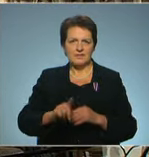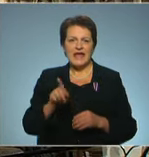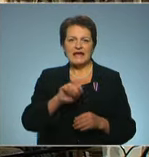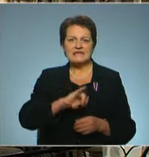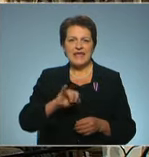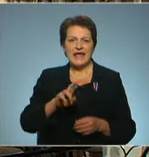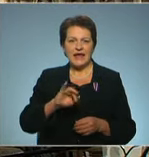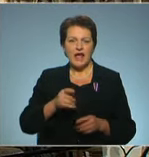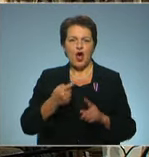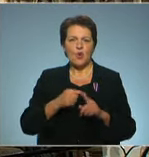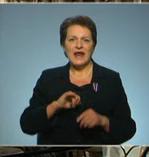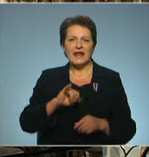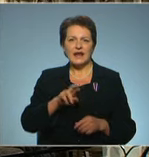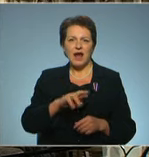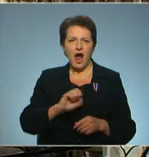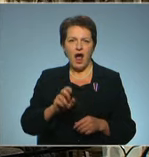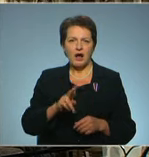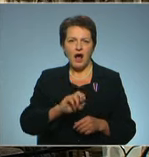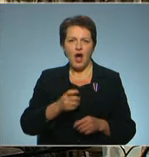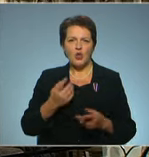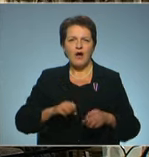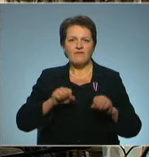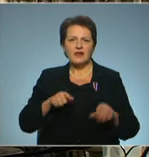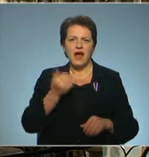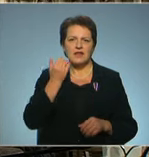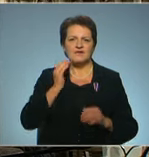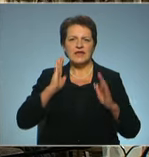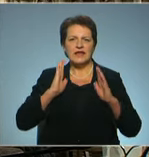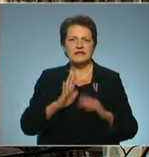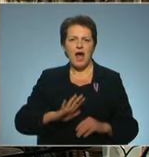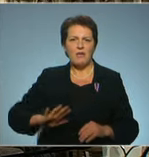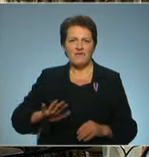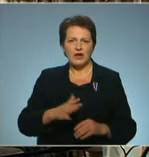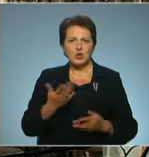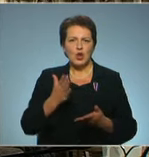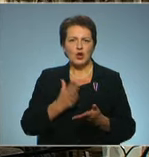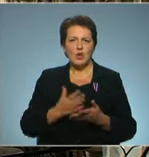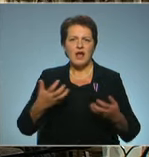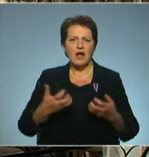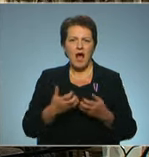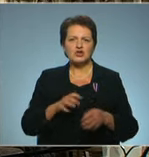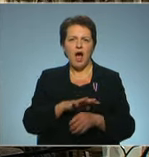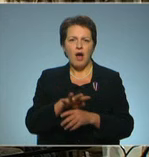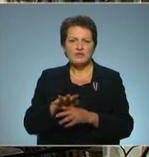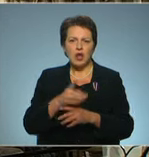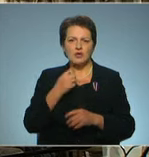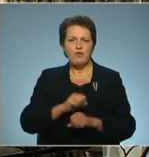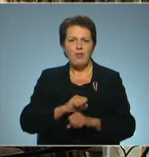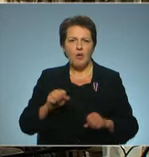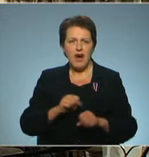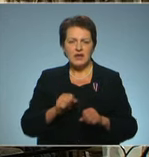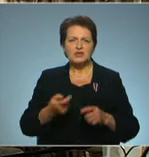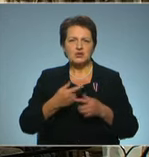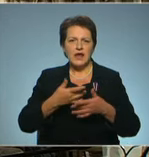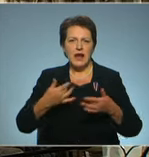Sīrijā un Irākā, tur, kur valda tā dēvētā islāma valsts, kur notiek karš, apšaudes, bombardēšanas un